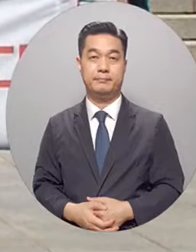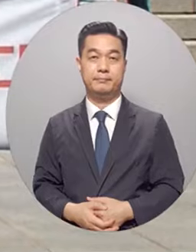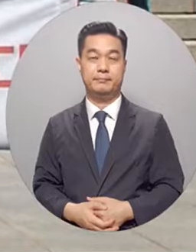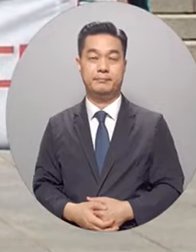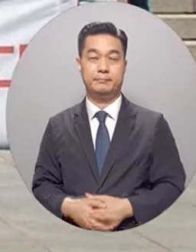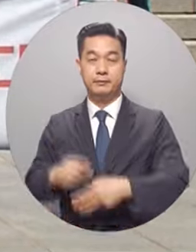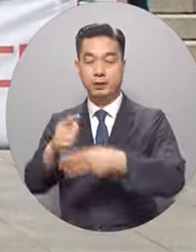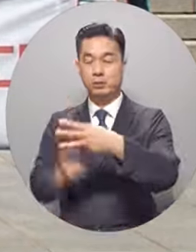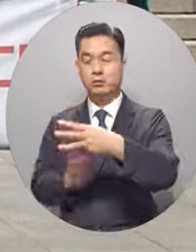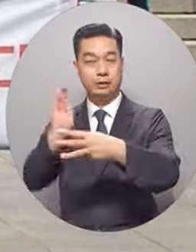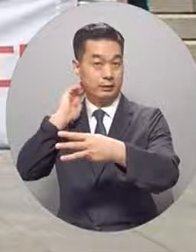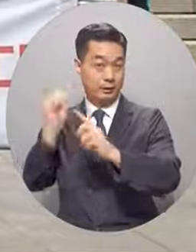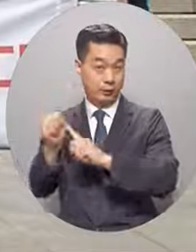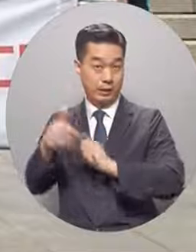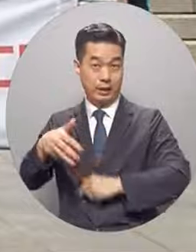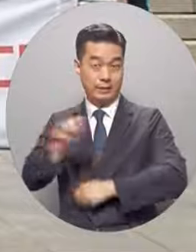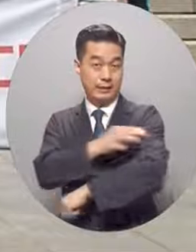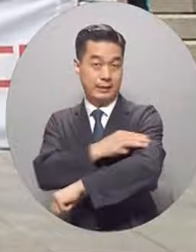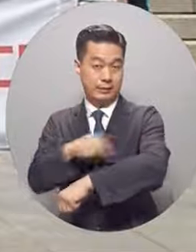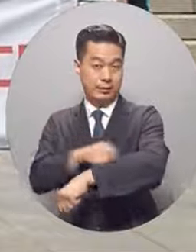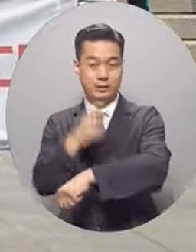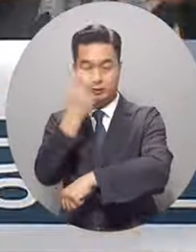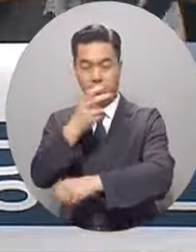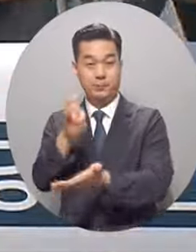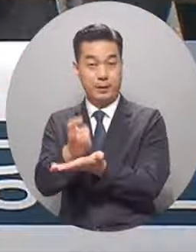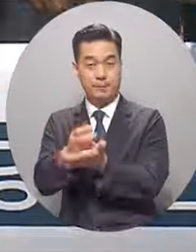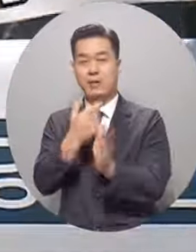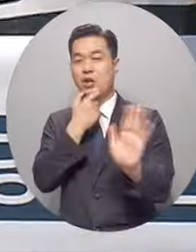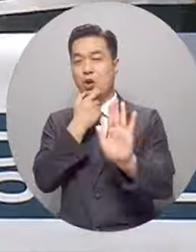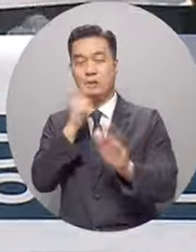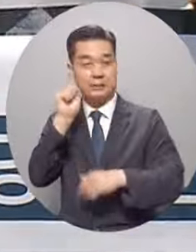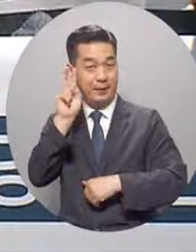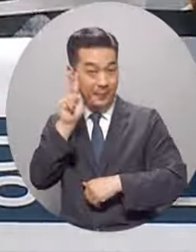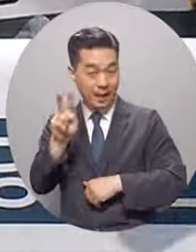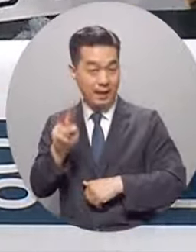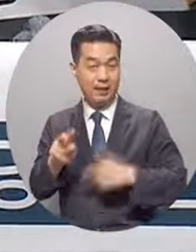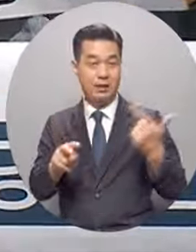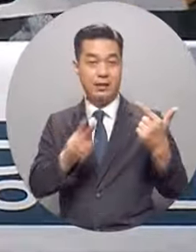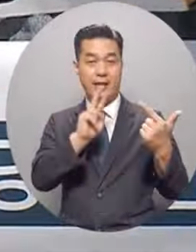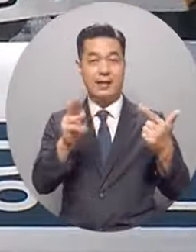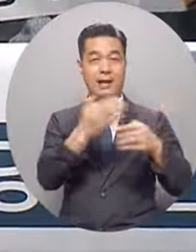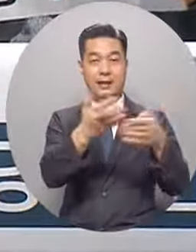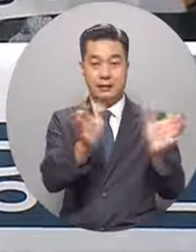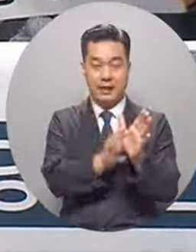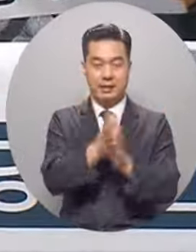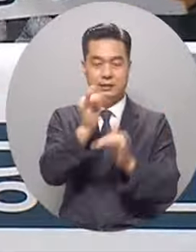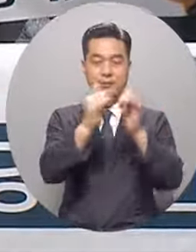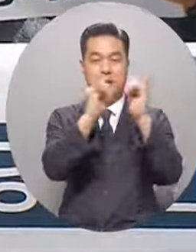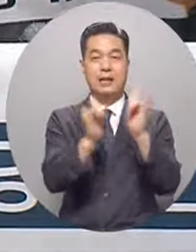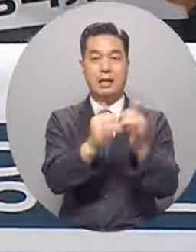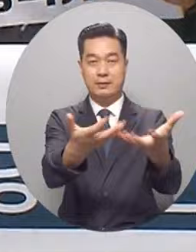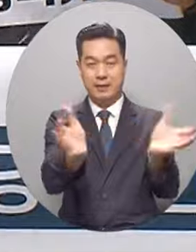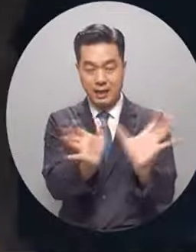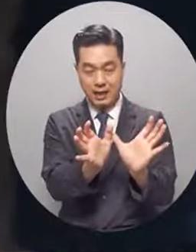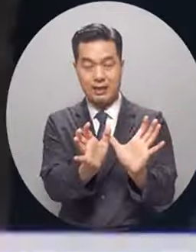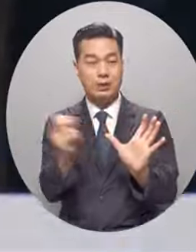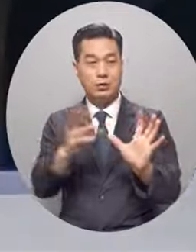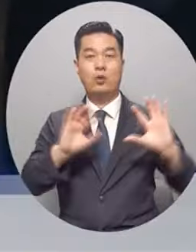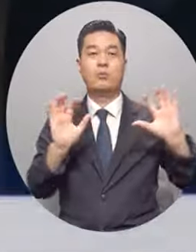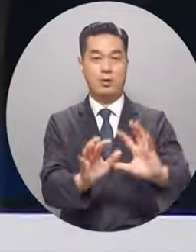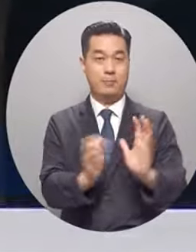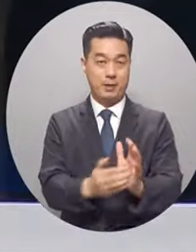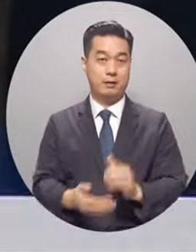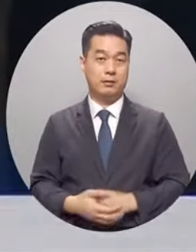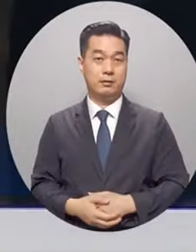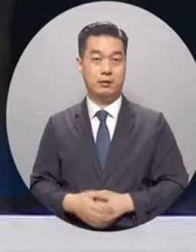윤석열 대통령이 최상병 특검법을 거부한 지 이틀째, 6개 야당과 시민단체 관계자들이 또다시 모였습니다. 또